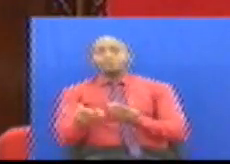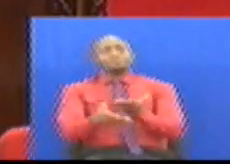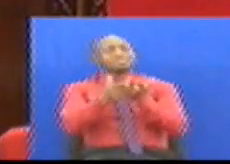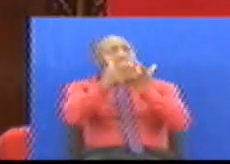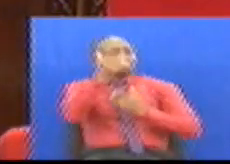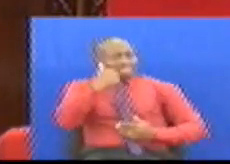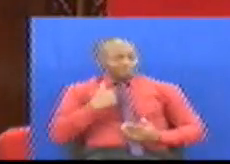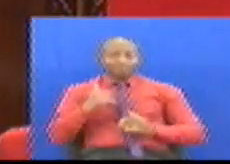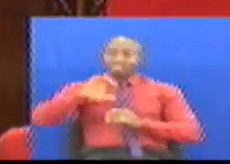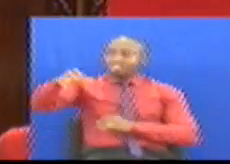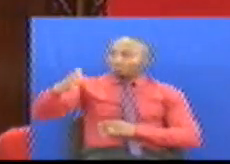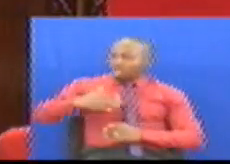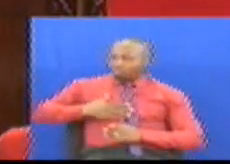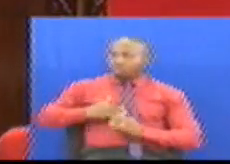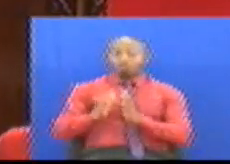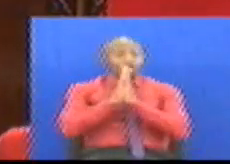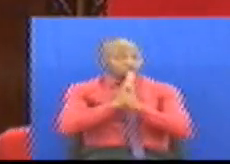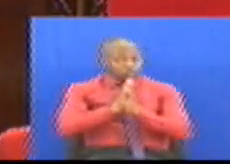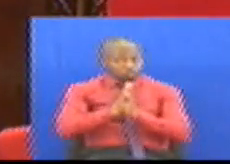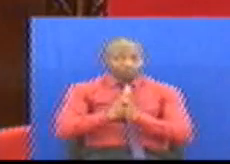jimbo langu, wamenipendelea sana, nawashukuru sana.